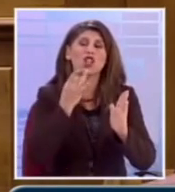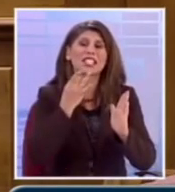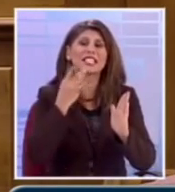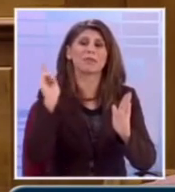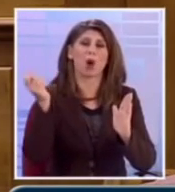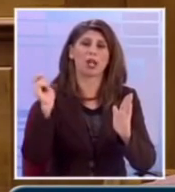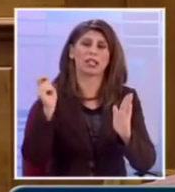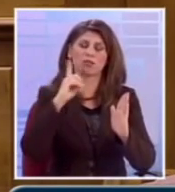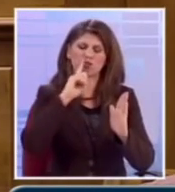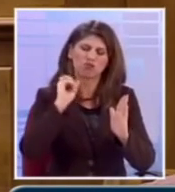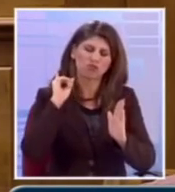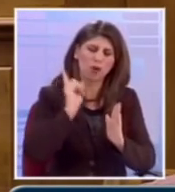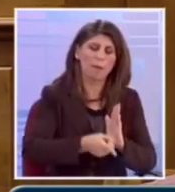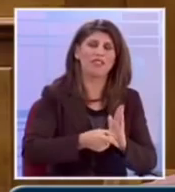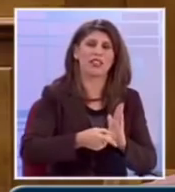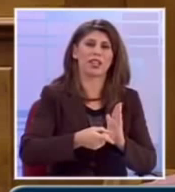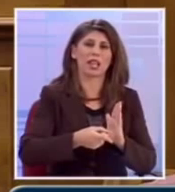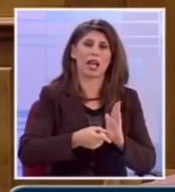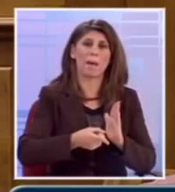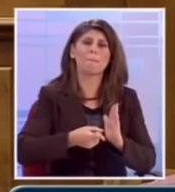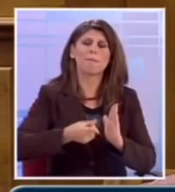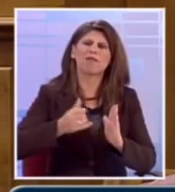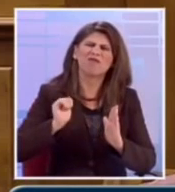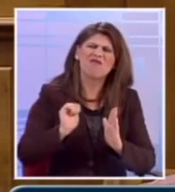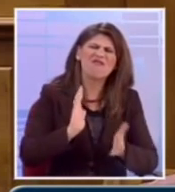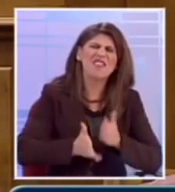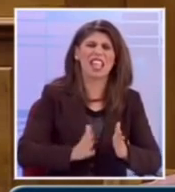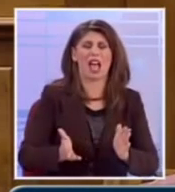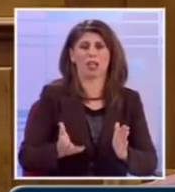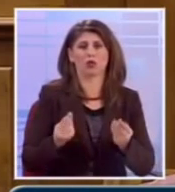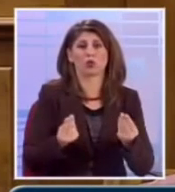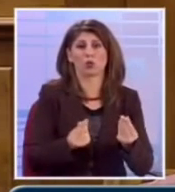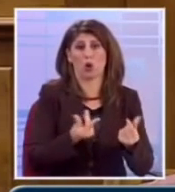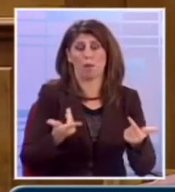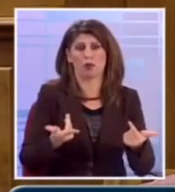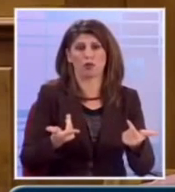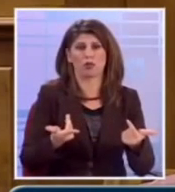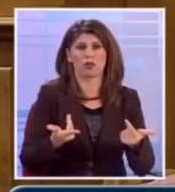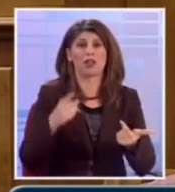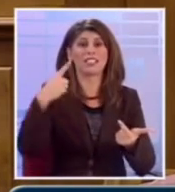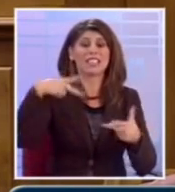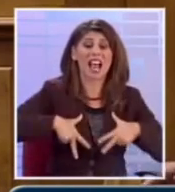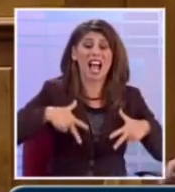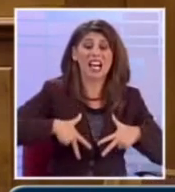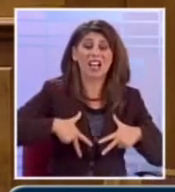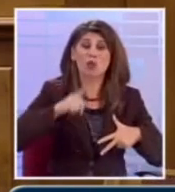πολιτικής που επιβλήθηκε με τη βία σε μια χώρα πειραματόζο.